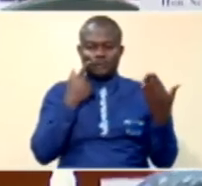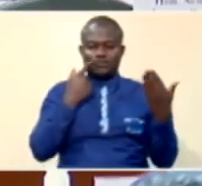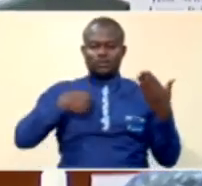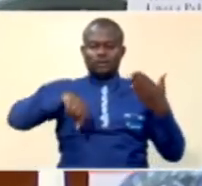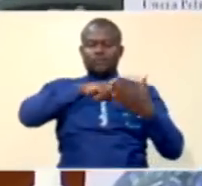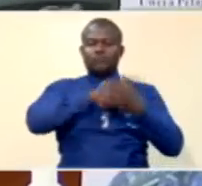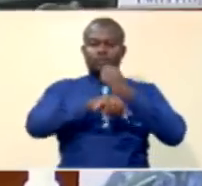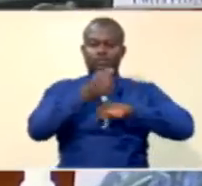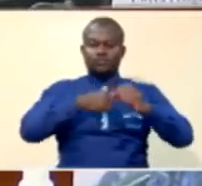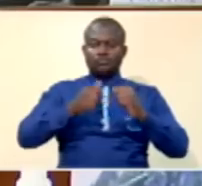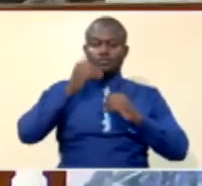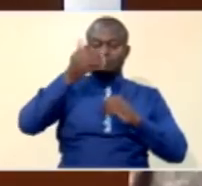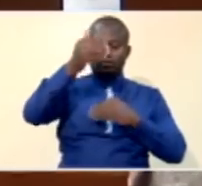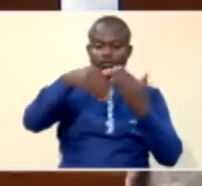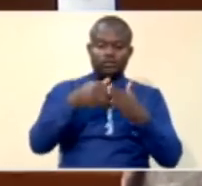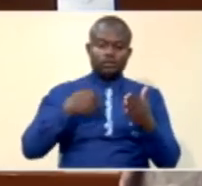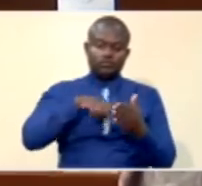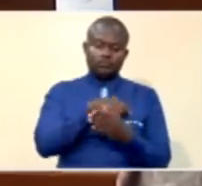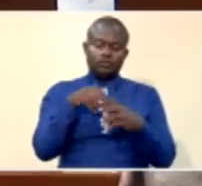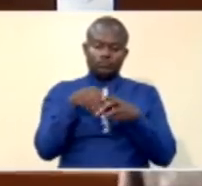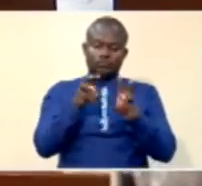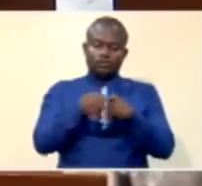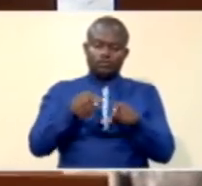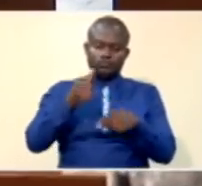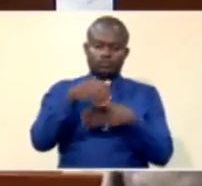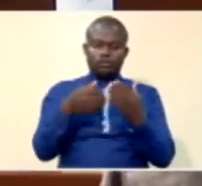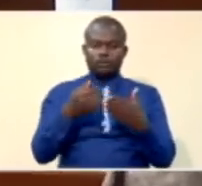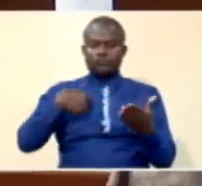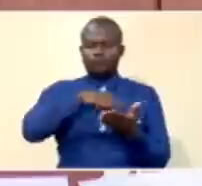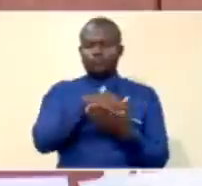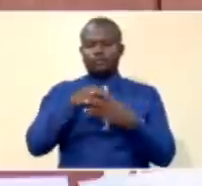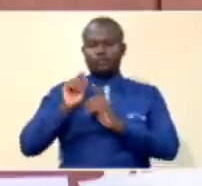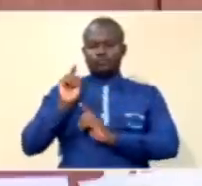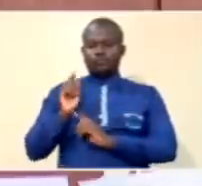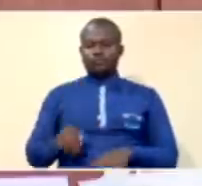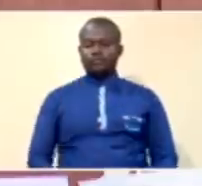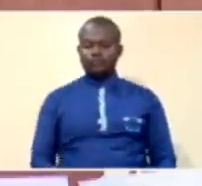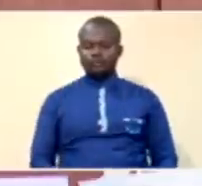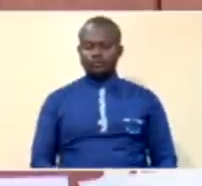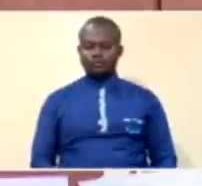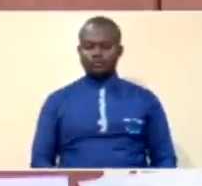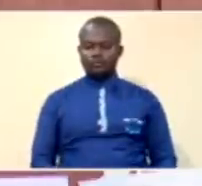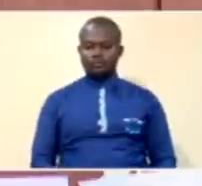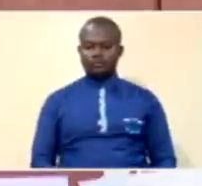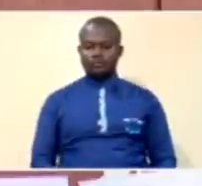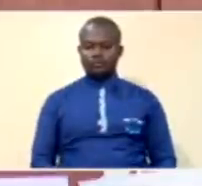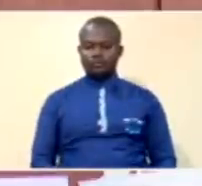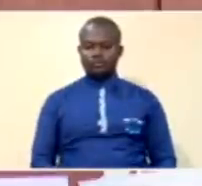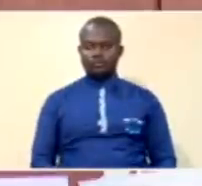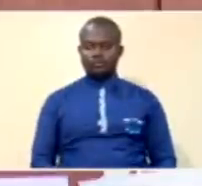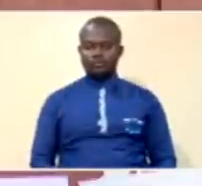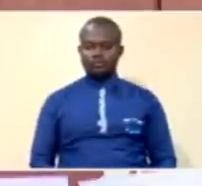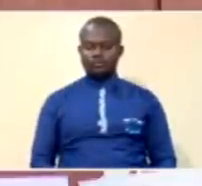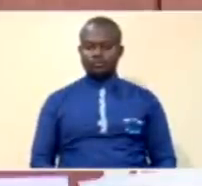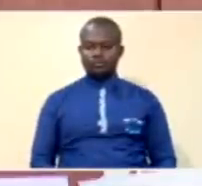bya buri munsi ndetse bakigisha abaturage uburyo nabo ubwabo bibungabungira umutekano RNP has put in place